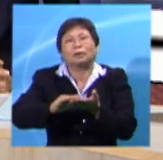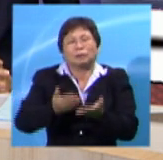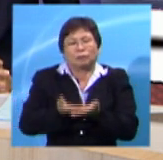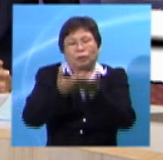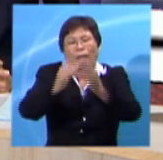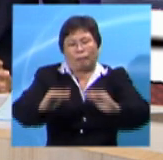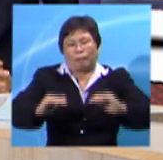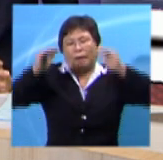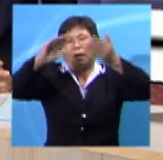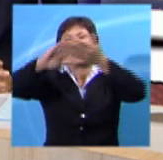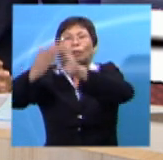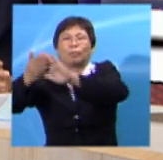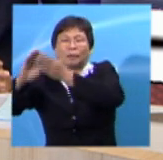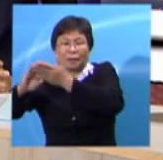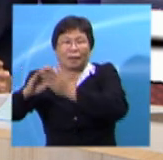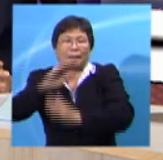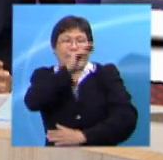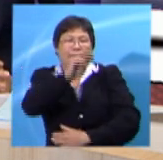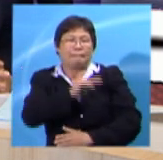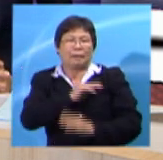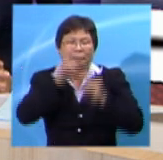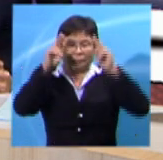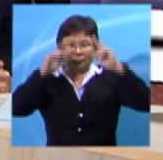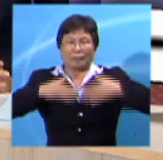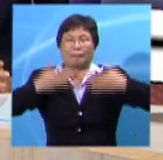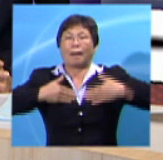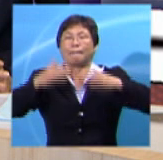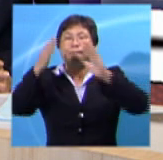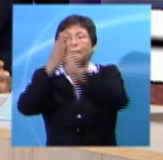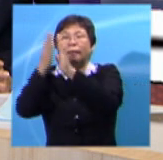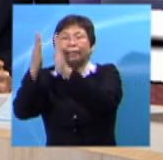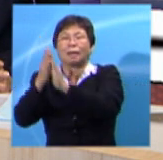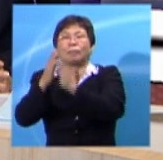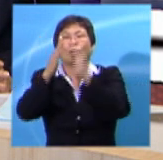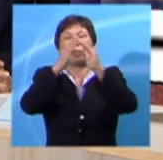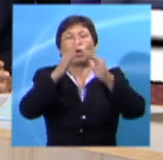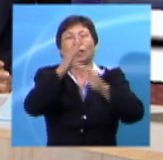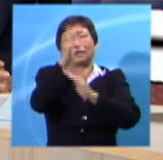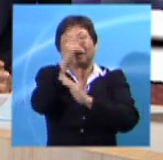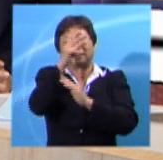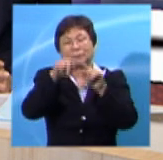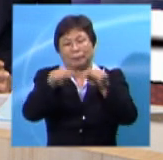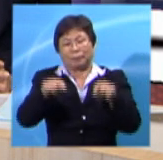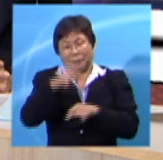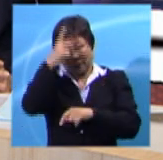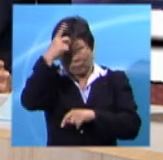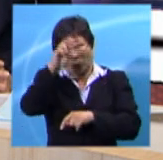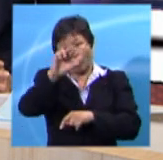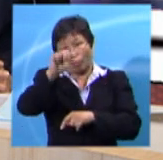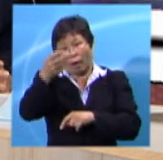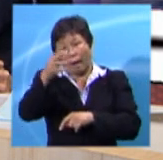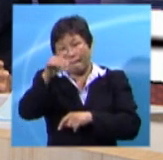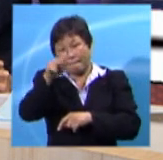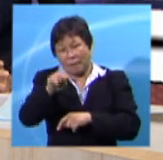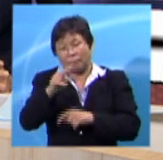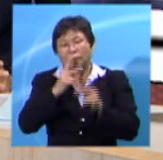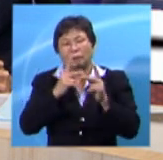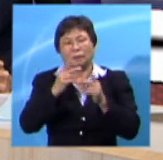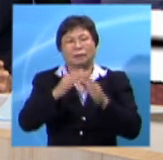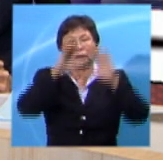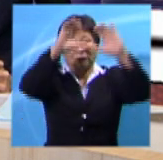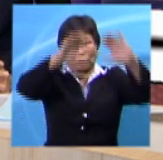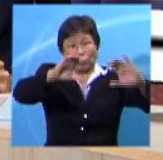di peringkat komuniti menurut menteri kesejahteraan Bandar Perumahan dan kerajaan tempatan Datuk Abdul Rahman Dahlan pendekatan konsep